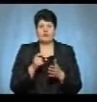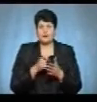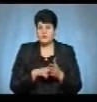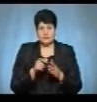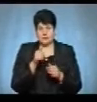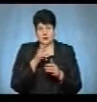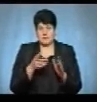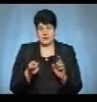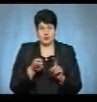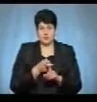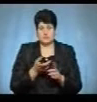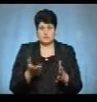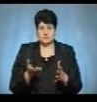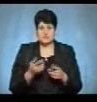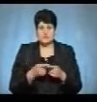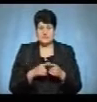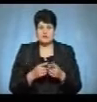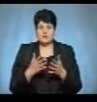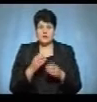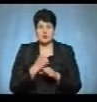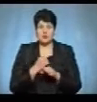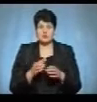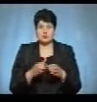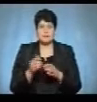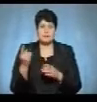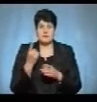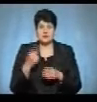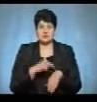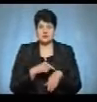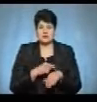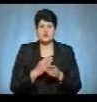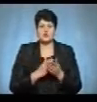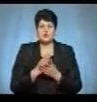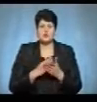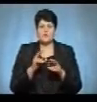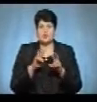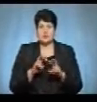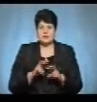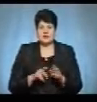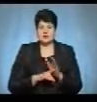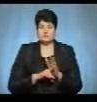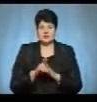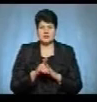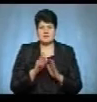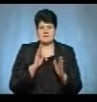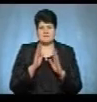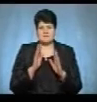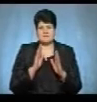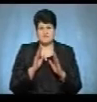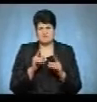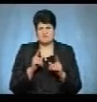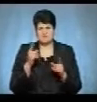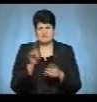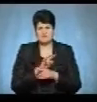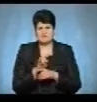не підключалися. Це з'ясувала робоча група під час першої години службового розслідування, яке розпочали через фейкове повідомлення про